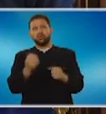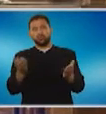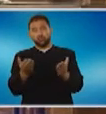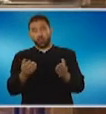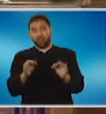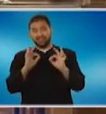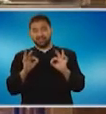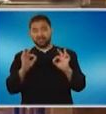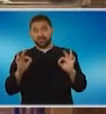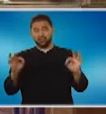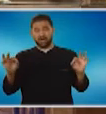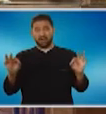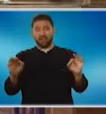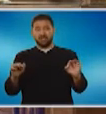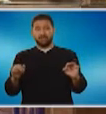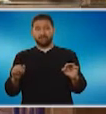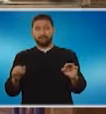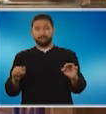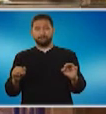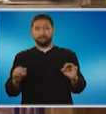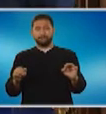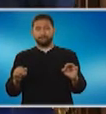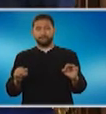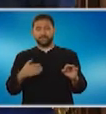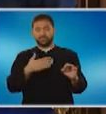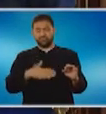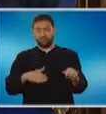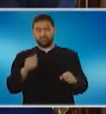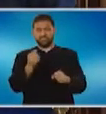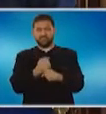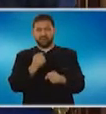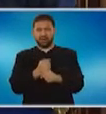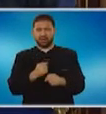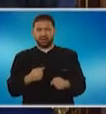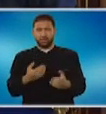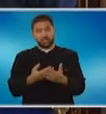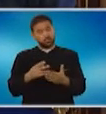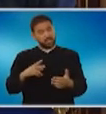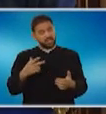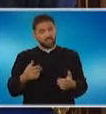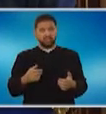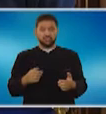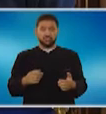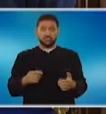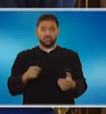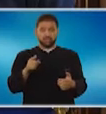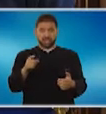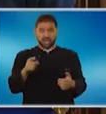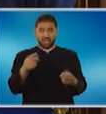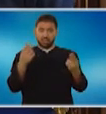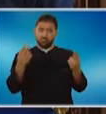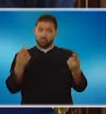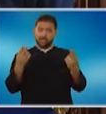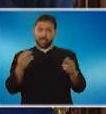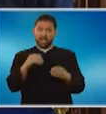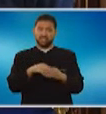lucrurile acestea și cei care, da, cei care chiar vor să facă, pentru că ei și misiunea lor nu e doar a preotului, sunt